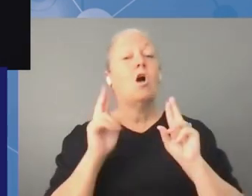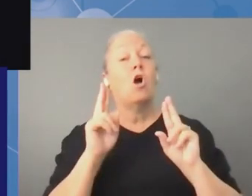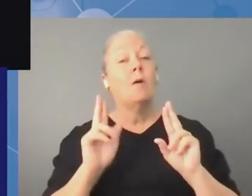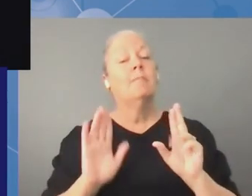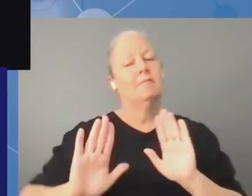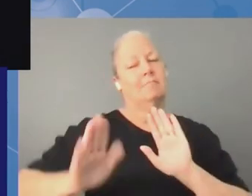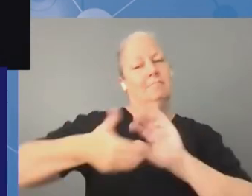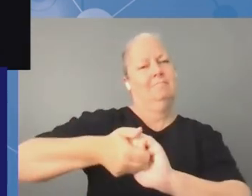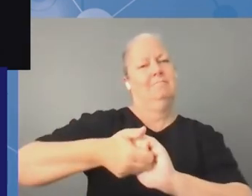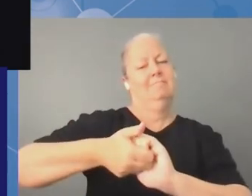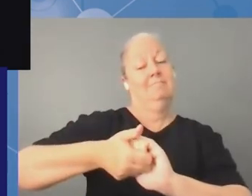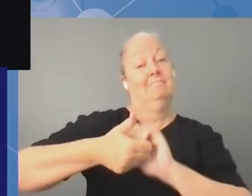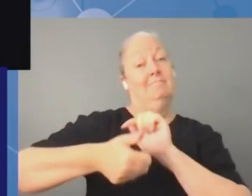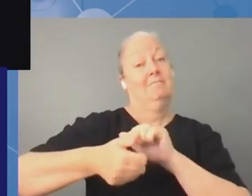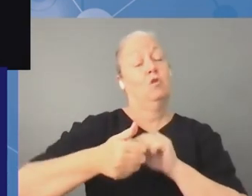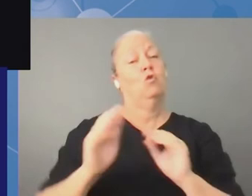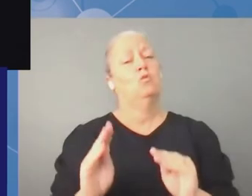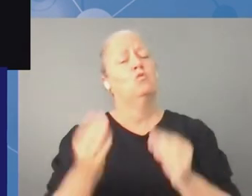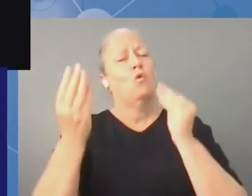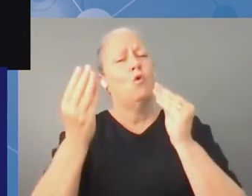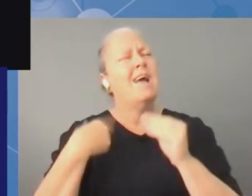الماضية توافرت فيها